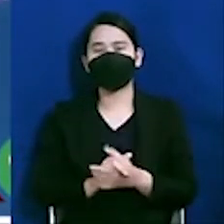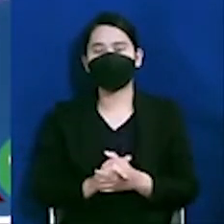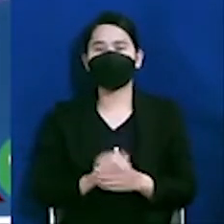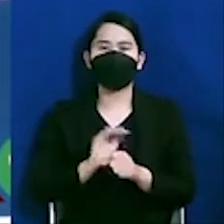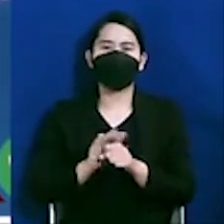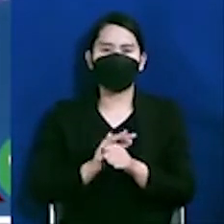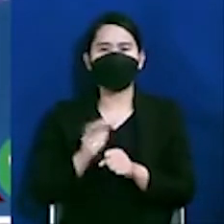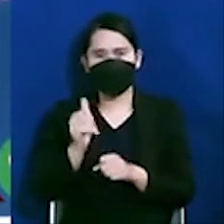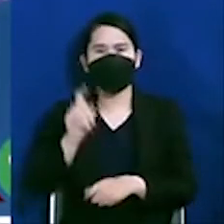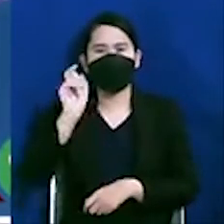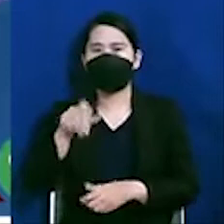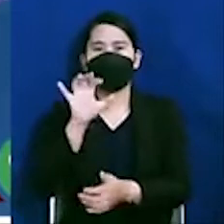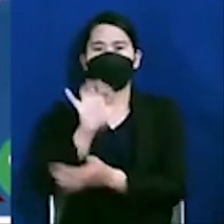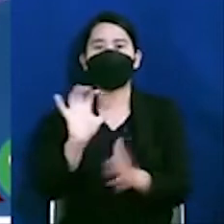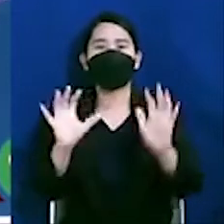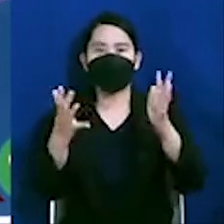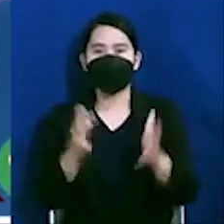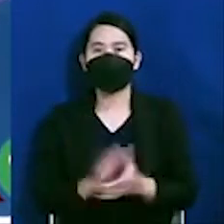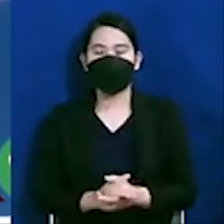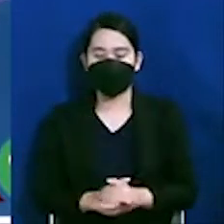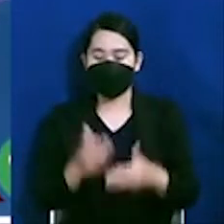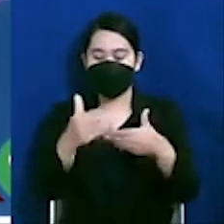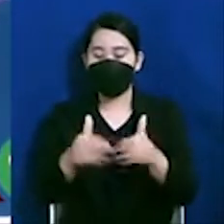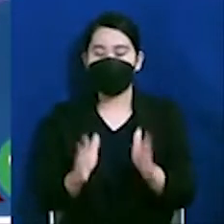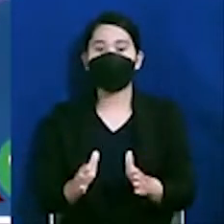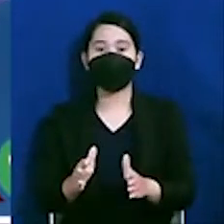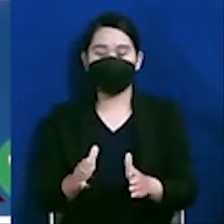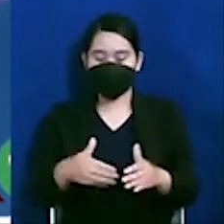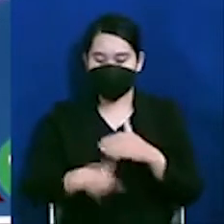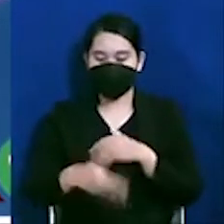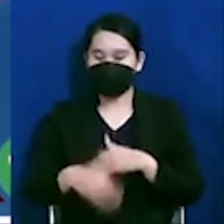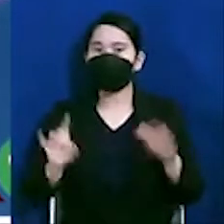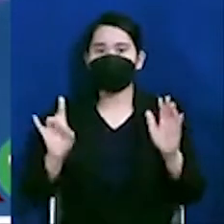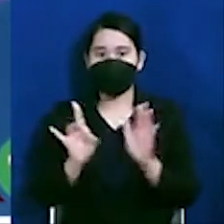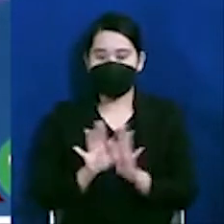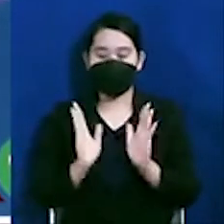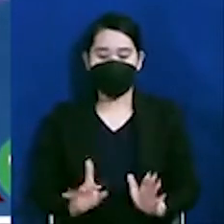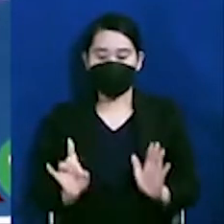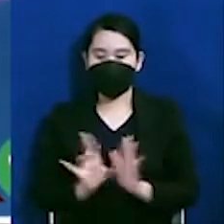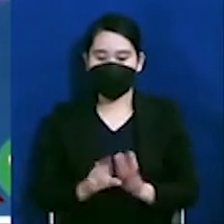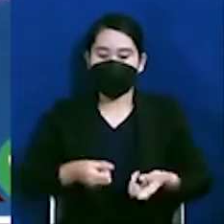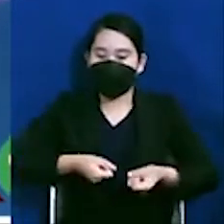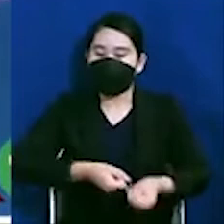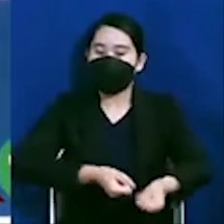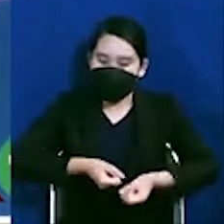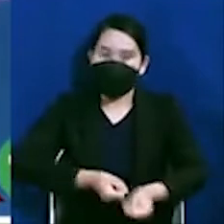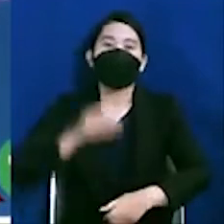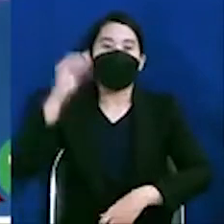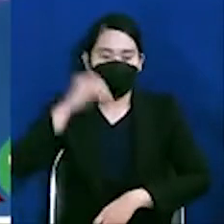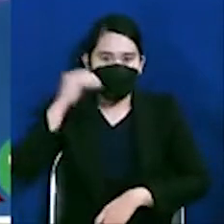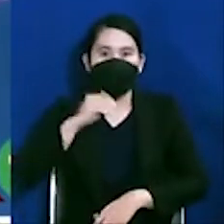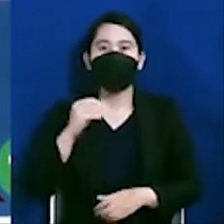จะต้องเป็นคำว่าต้องห้องน้ำเนี่ยใช้ร่วมได้แต่ขอให้ใช้เป็นคนสุดท้ายและทำความสะอาดห้องน้ำทุกครั้ง